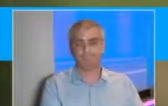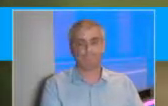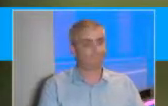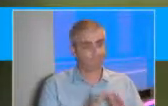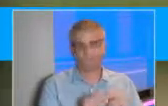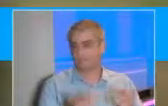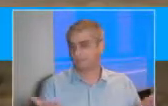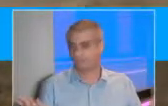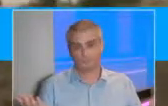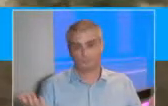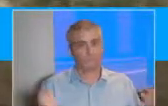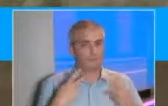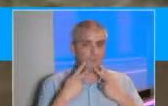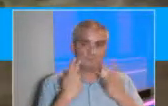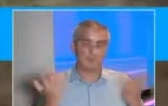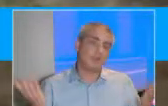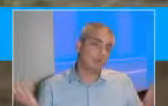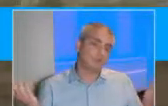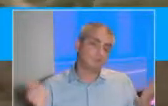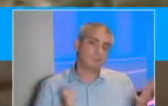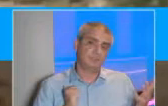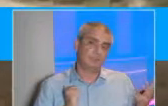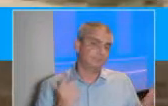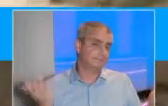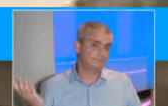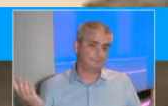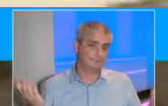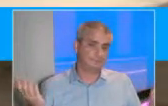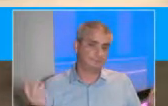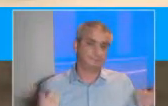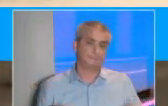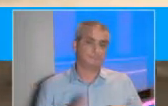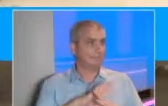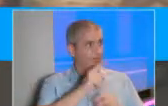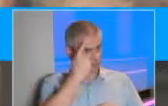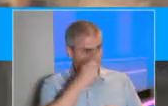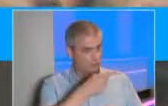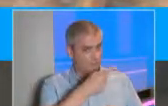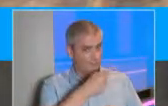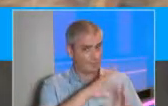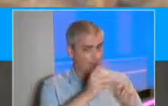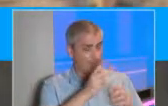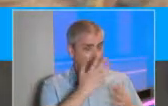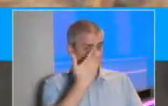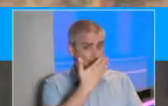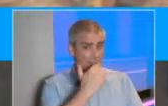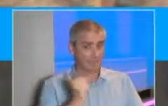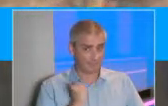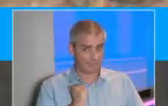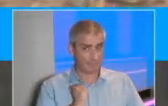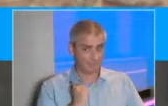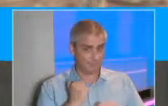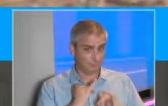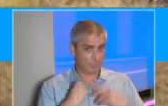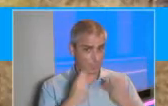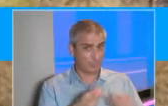בסך הכל לא לי הפתרונים, הפתרון הוא צבאי, מערכתי. ואתה חושב שהמערכת המדינה, הצבא, מספקים